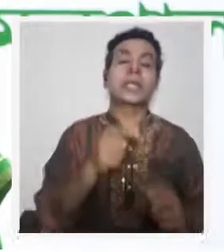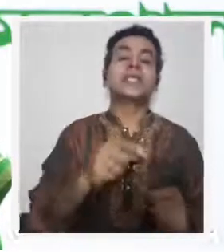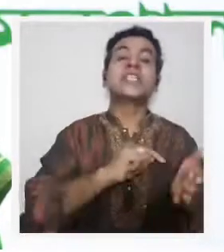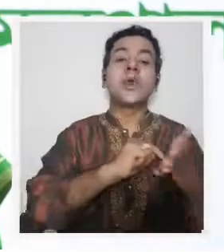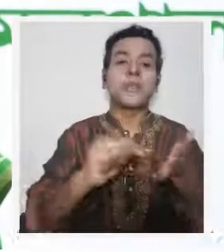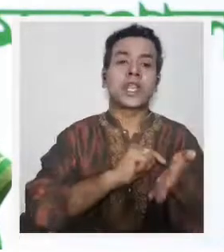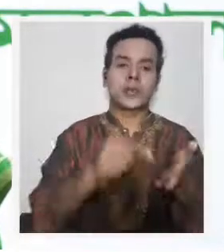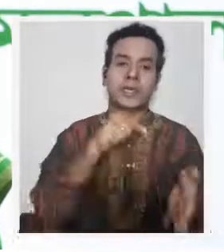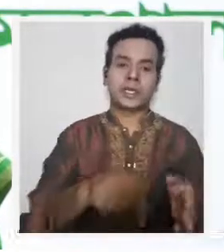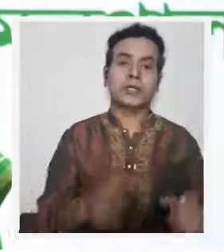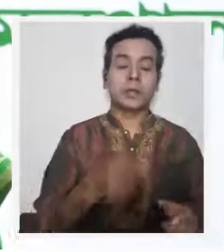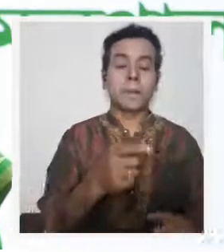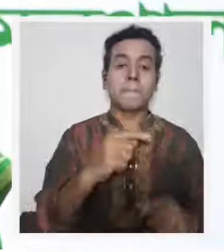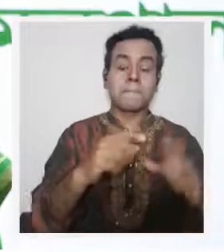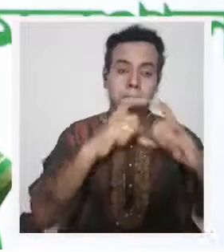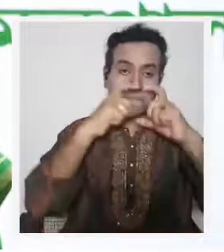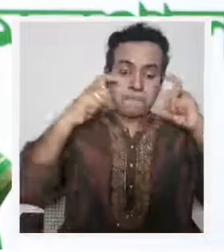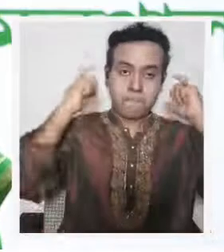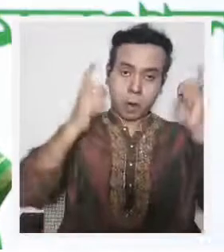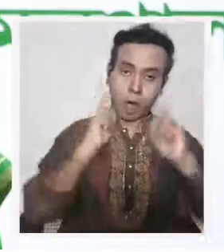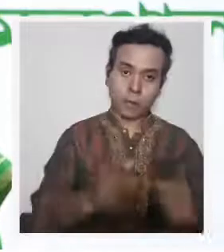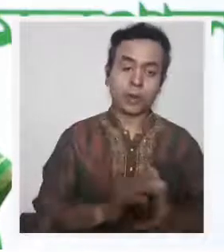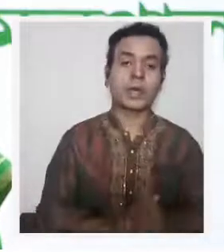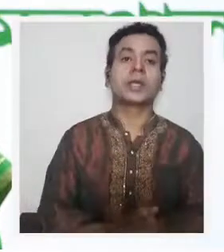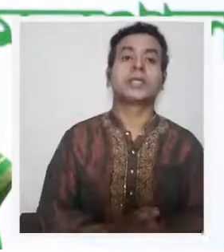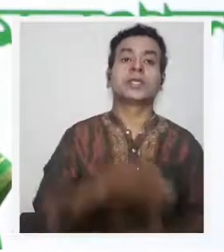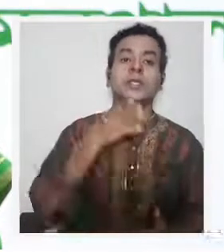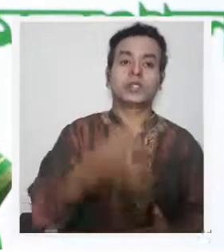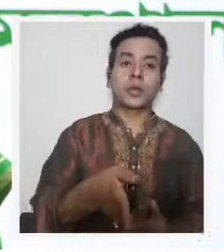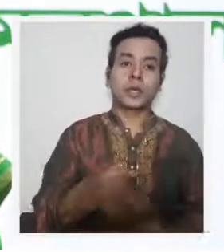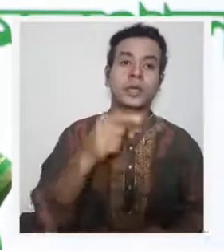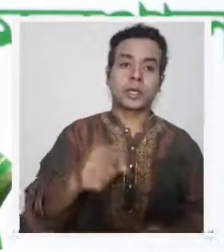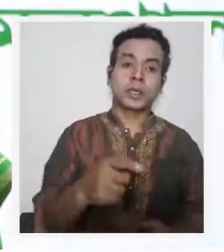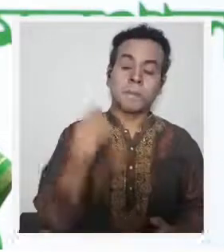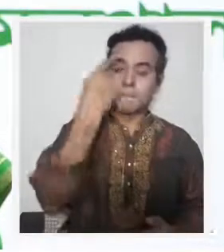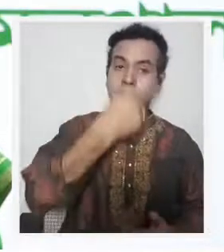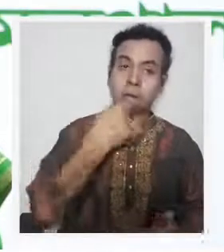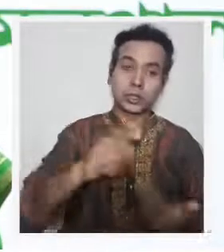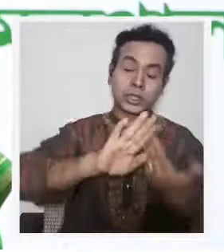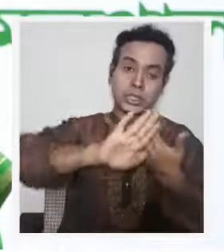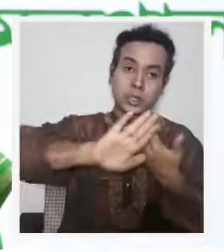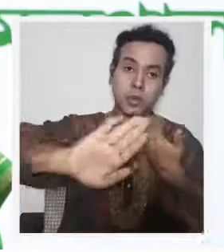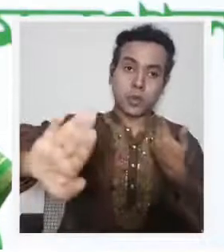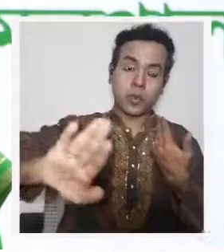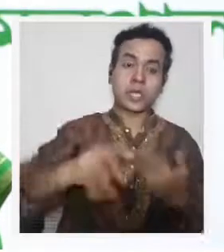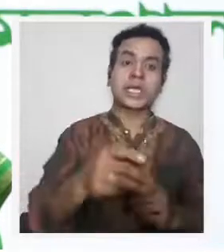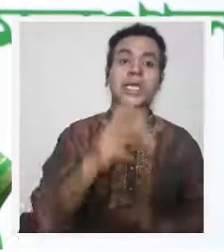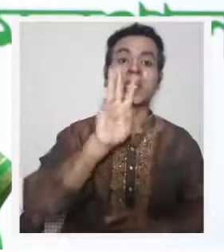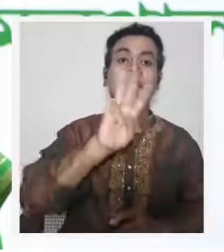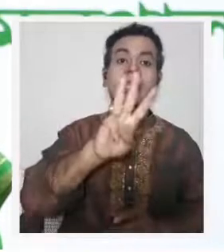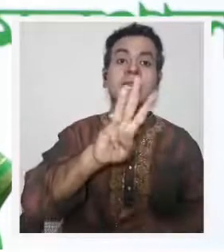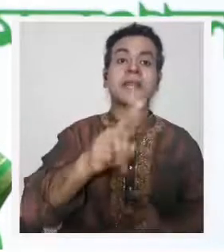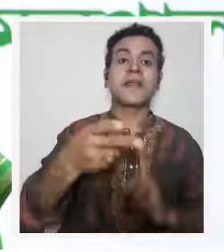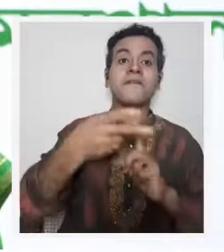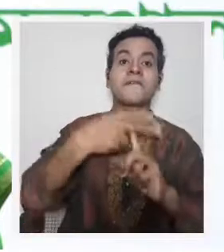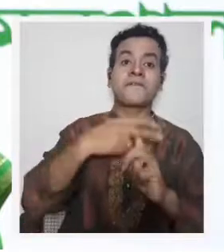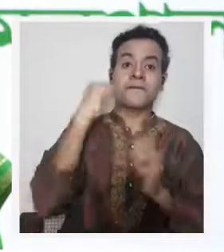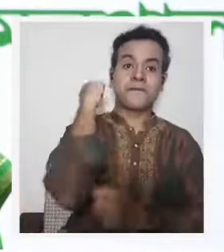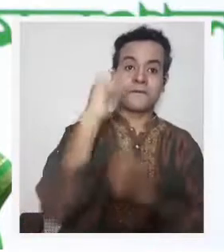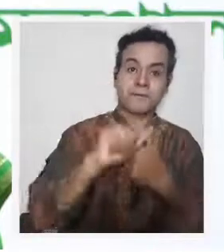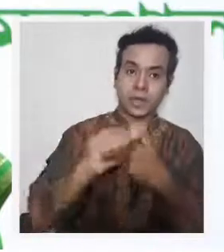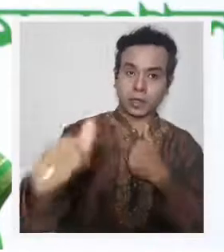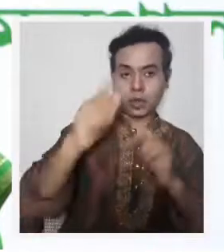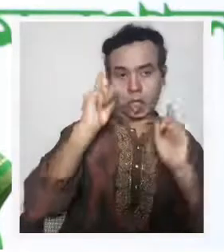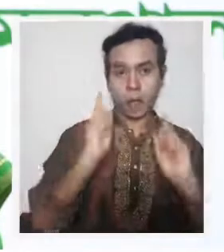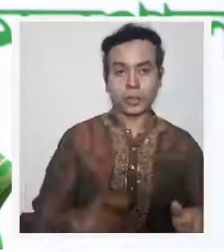বলছি। আপনারা যখনই বাইরে যাবেন অবশ্যই মাস্ক ব্যবহার করবেন। এখন আর নিরাপদ দূরত্ব থাকেন না থাকেন,